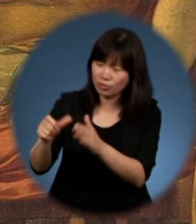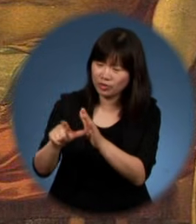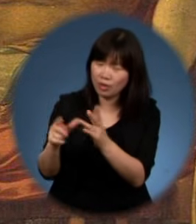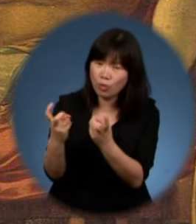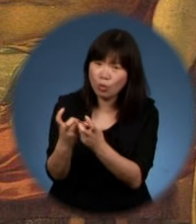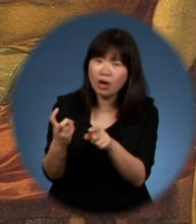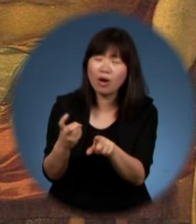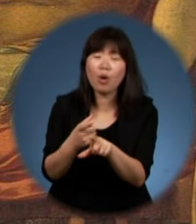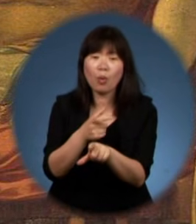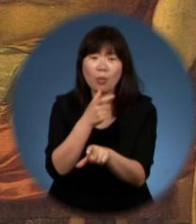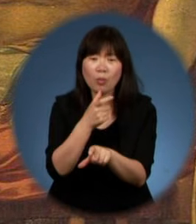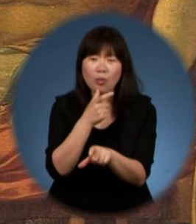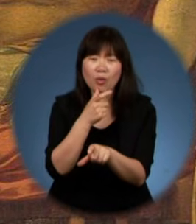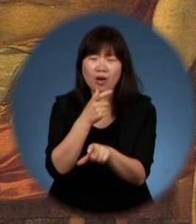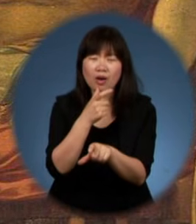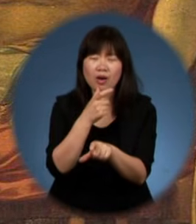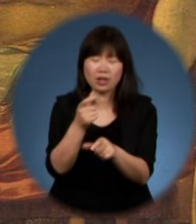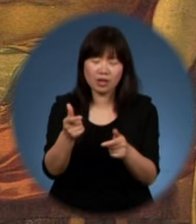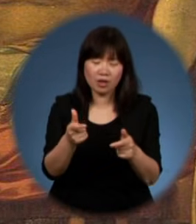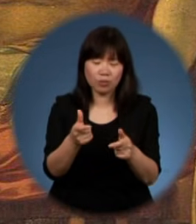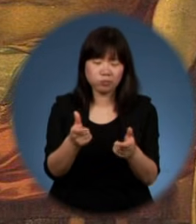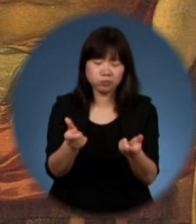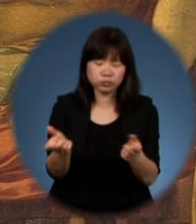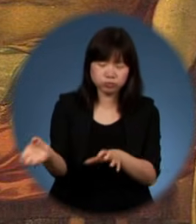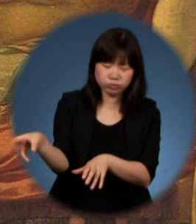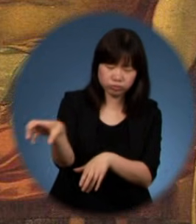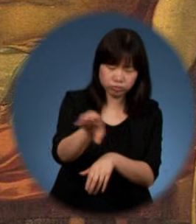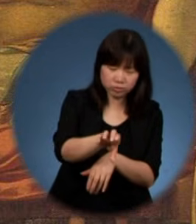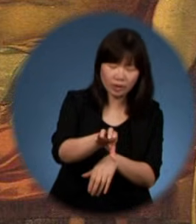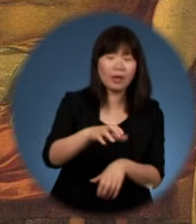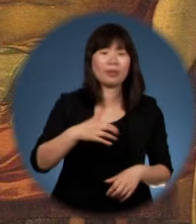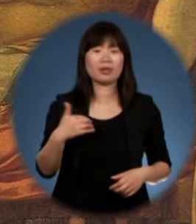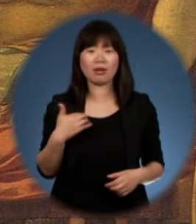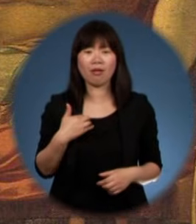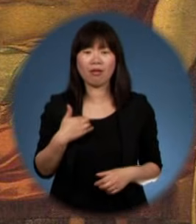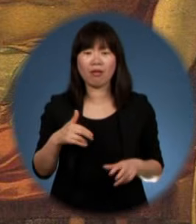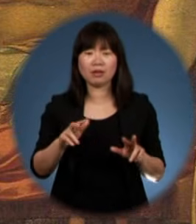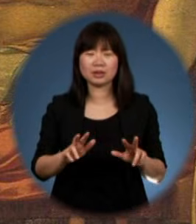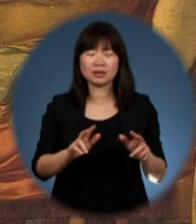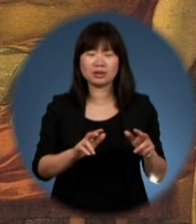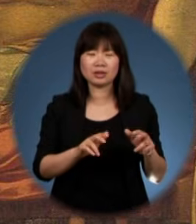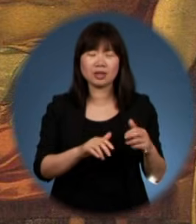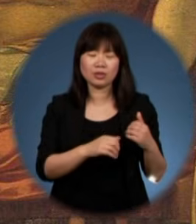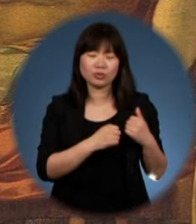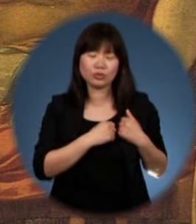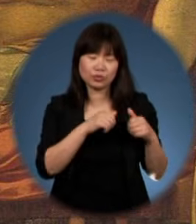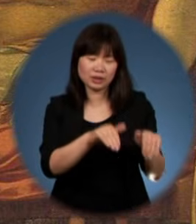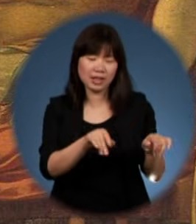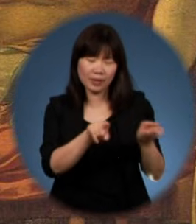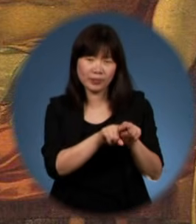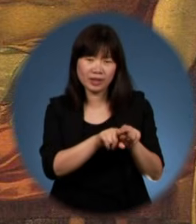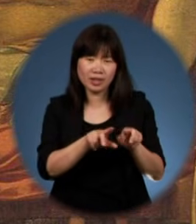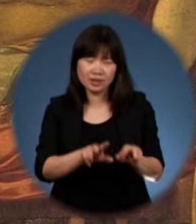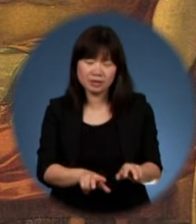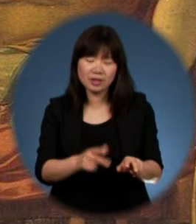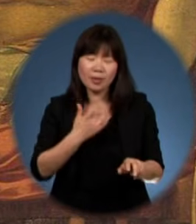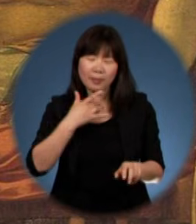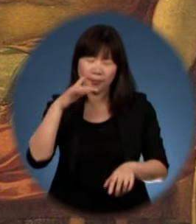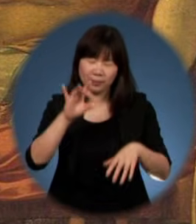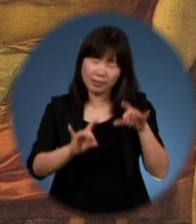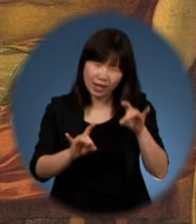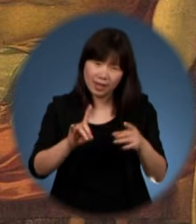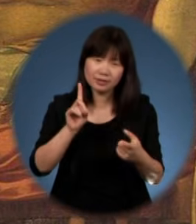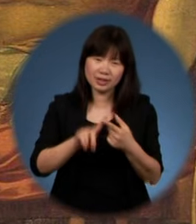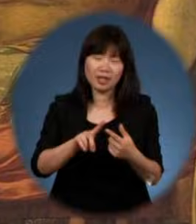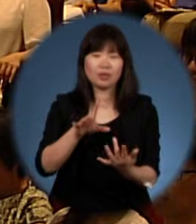합니까 그물을 땅바닥에 부어 버리죠 나는 제군들 과 함께 차라리 목마름을